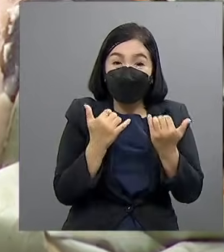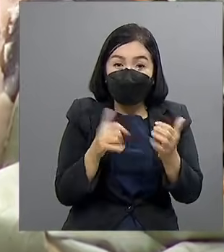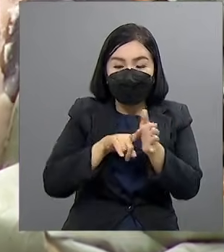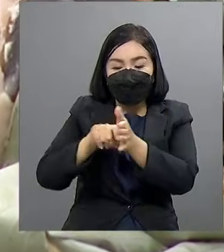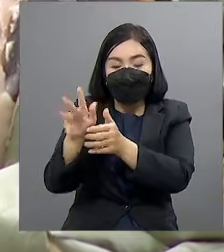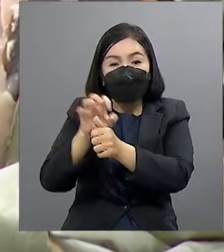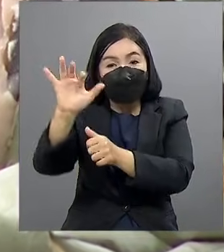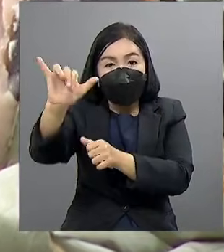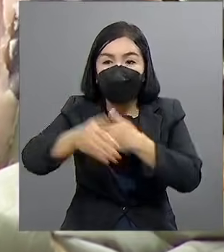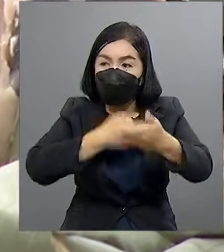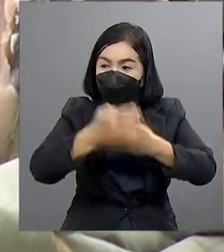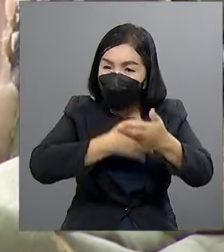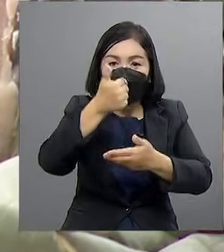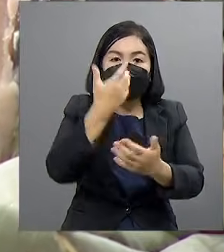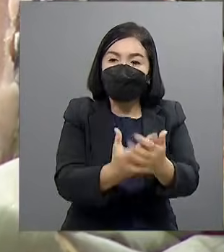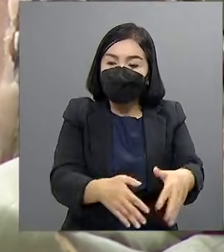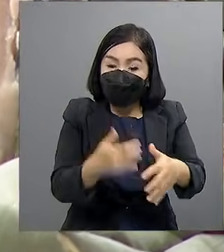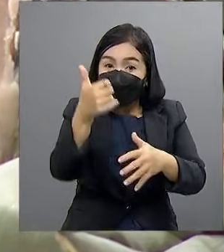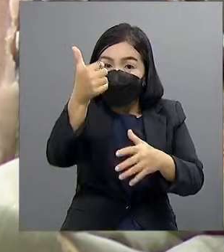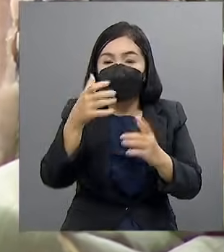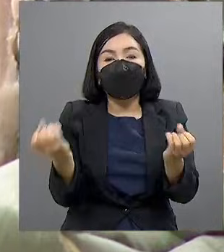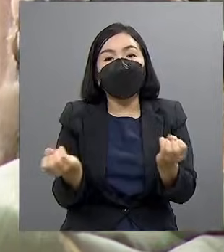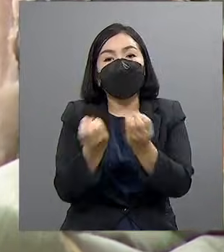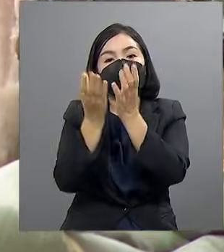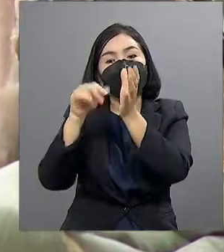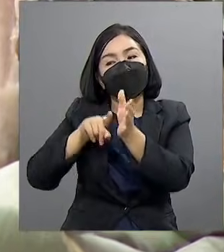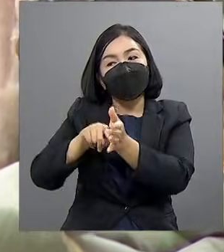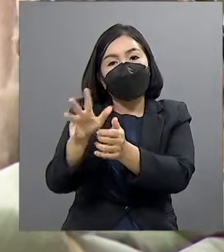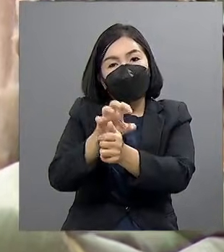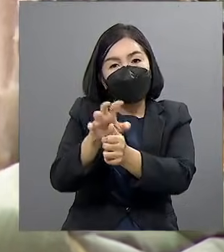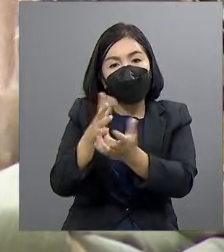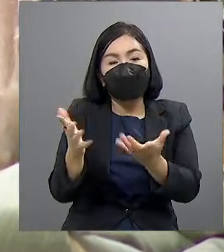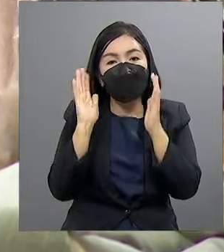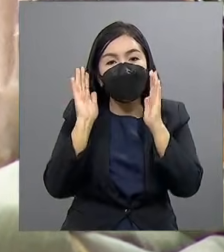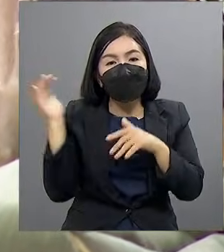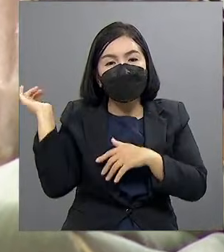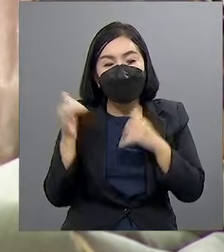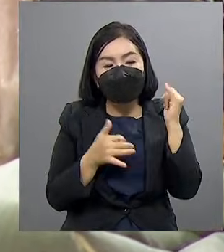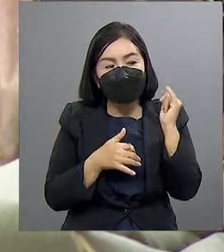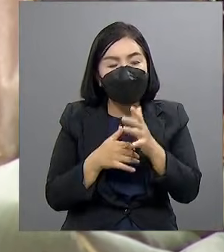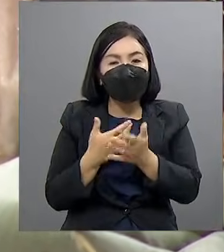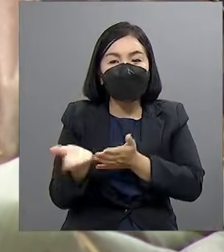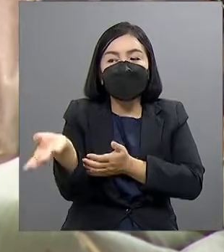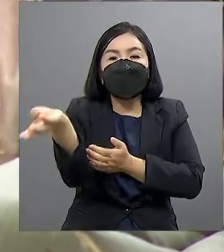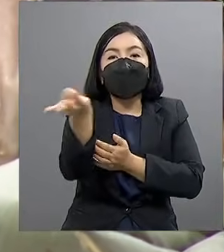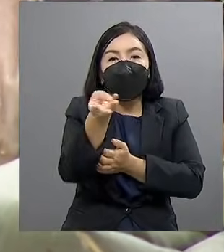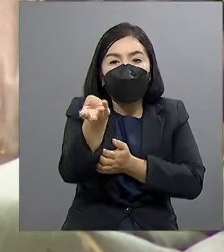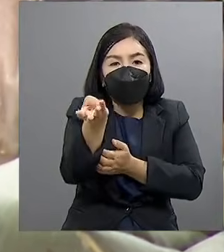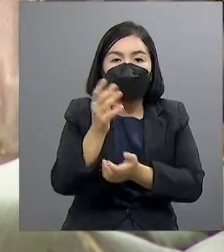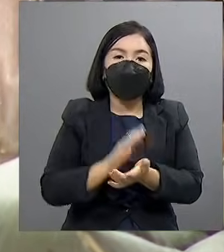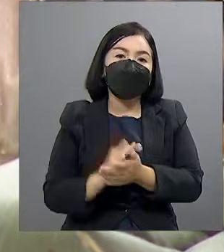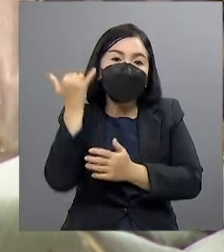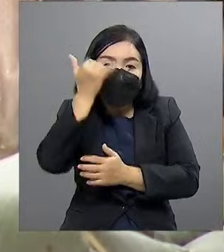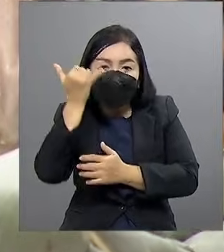ขายดีมากนะแต่ตอนนี้ครับได้รับผลกระทบจากโควิด-19 ลูกค้าน้อยลงมากทำให้บะจ่างสูตรอาม่าต้องมาขายออนไ